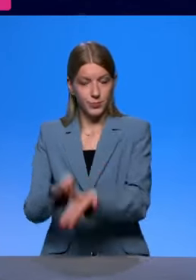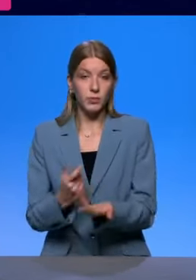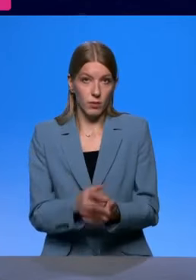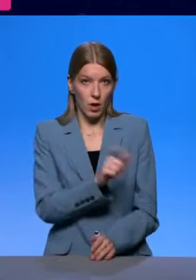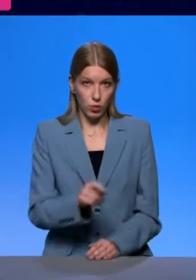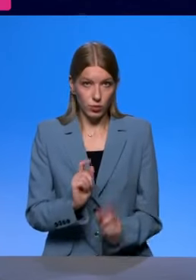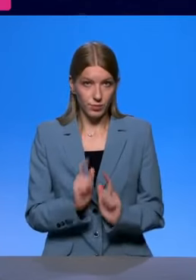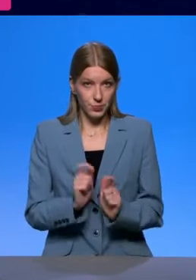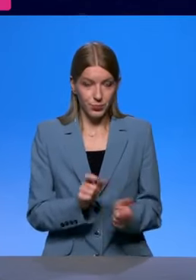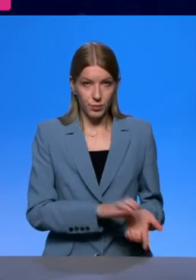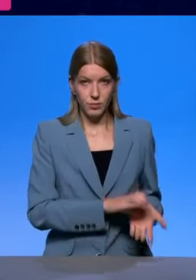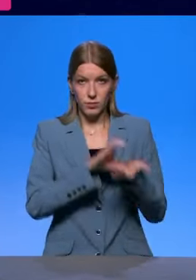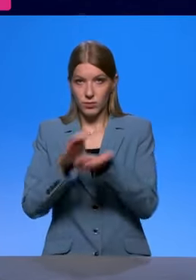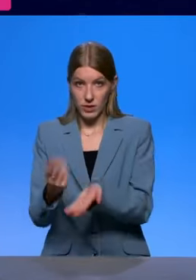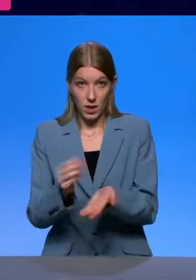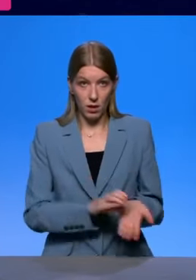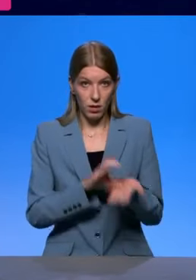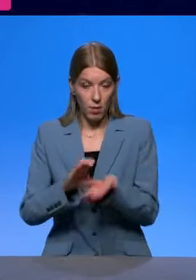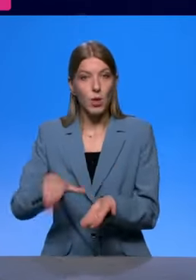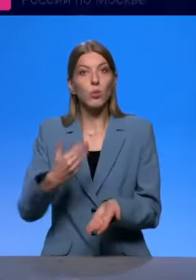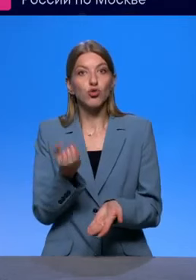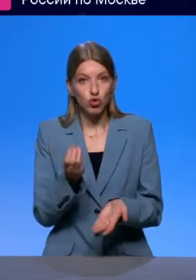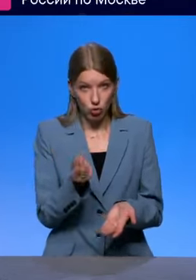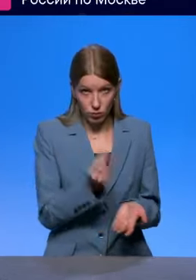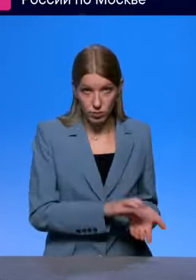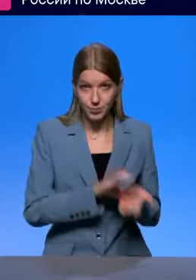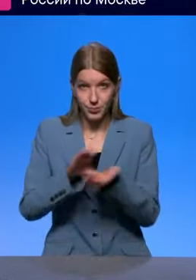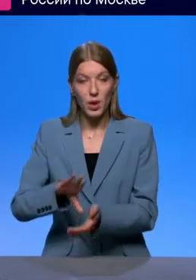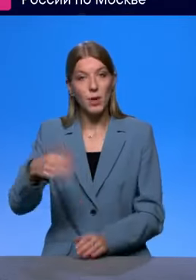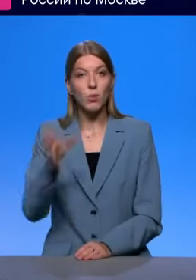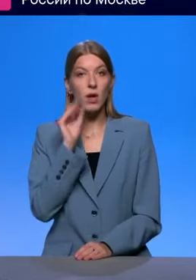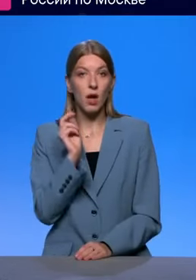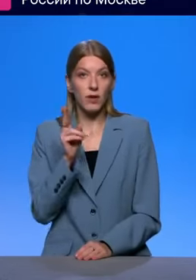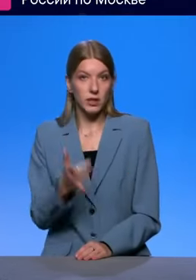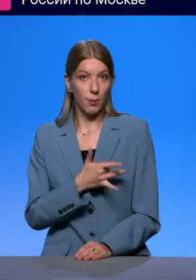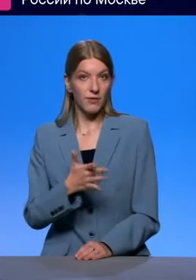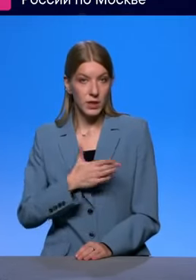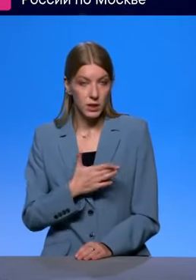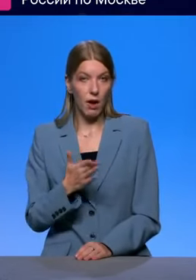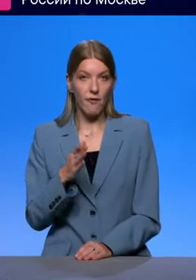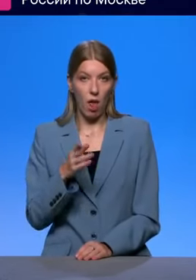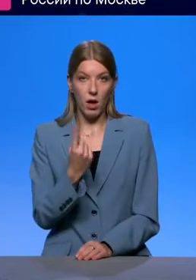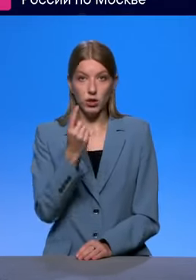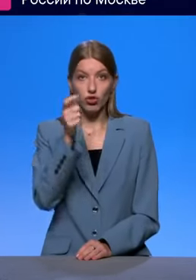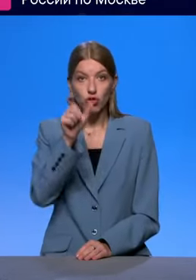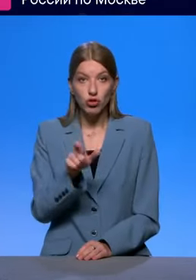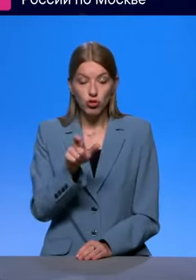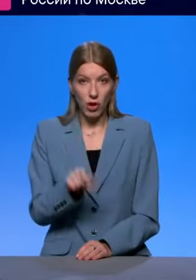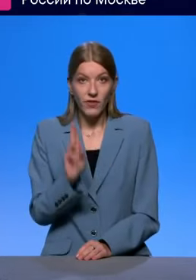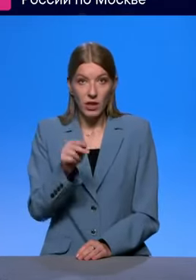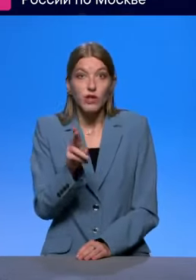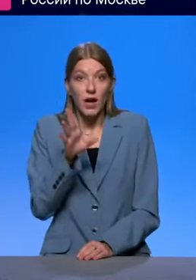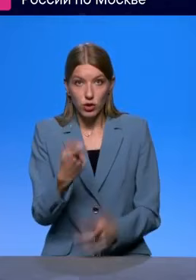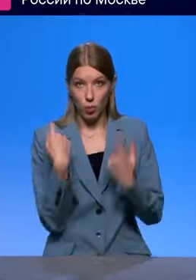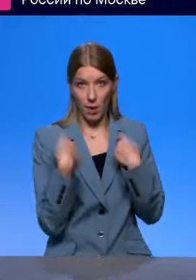потом несли еще, потом некоторые даже, тогда уже была приватизация, прошла, квартиры были, один человек даже квартиру продал. Михаил вот, Вячеславович,